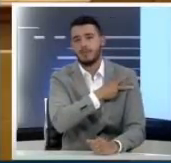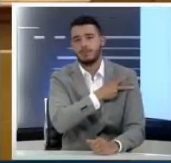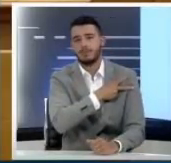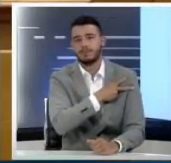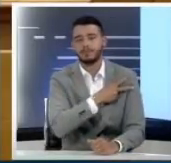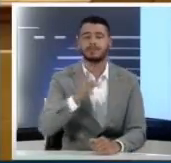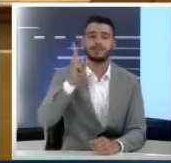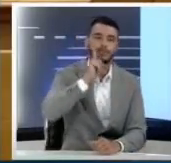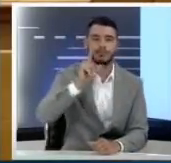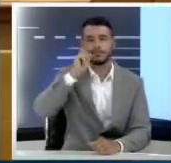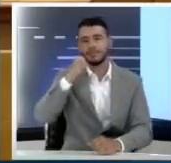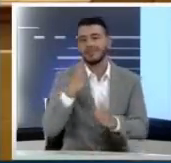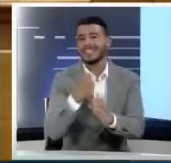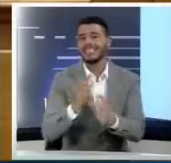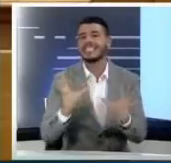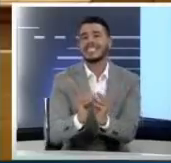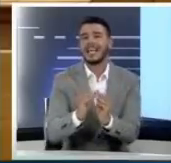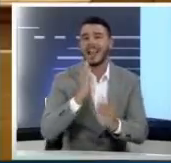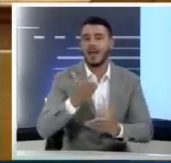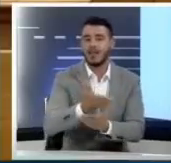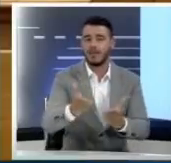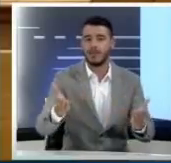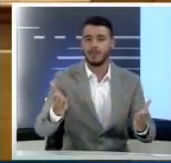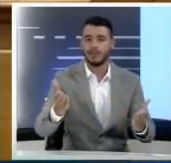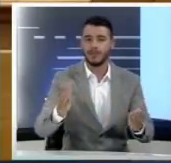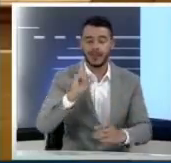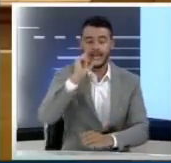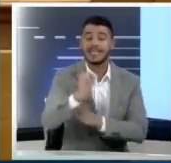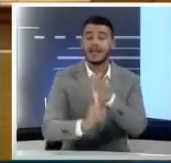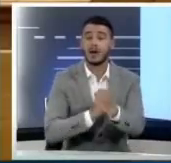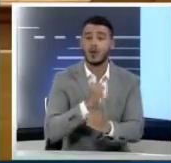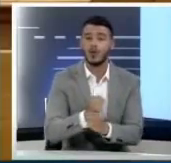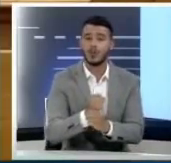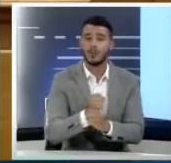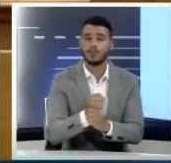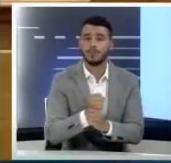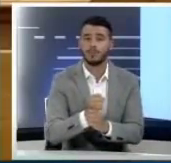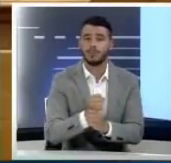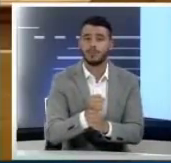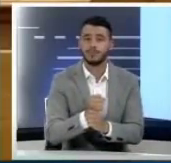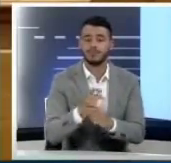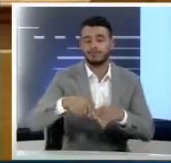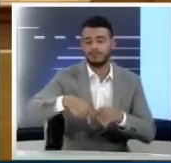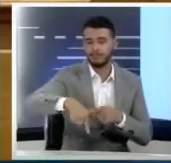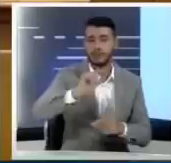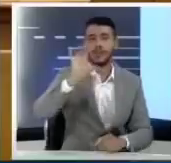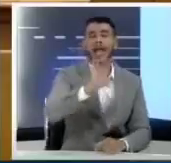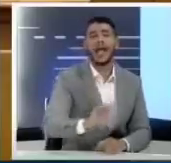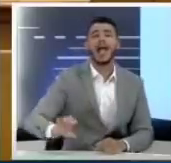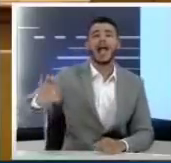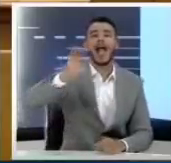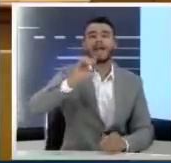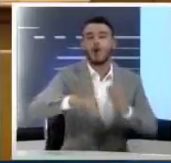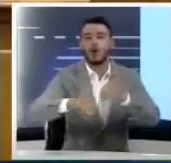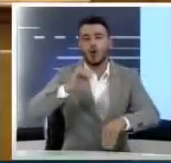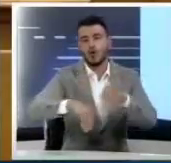Κυρίες και κύριοι συνάδελφοι, σε ένα χρόνο έχουμε ευρωεκλογές. Όπως είπε